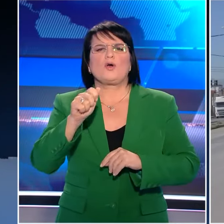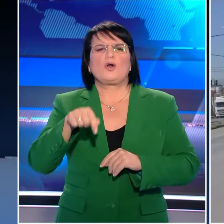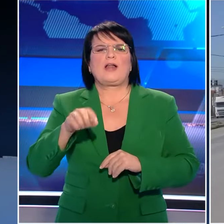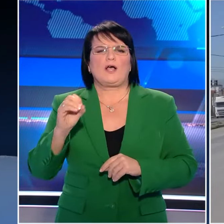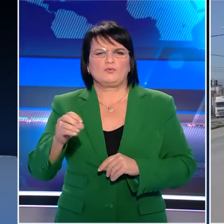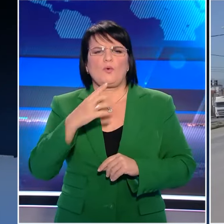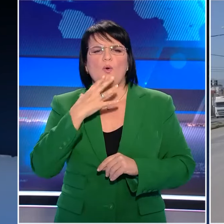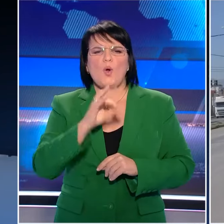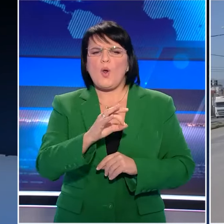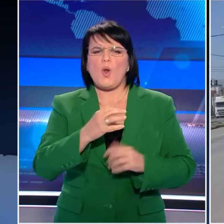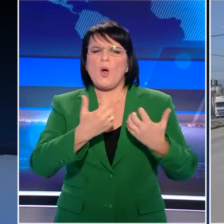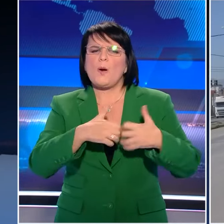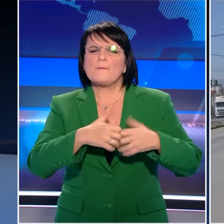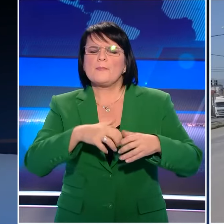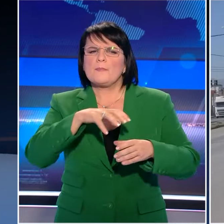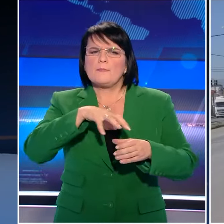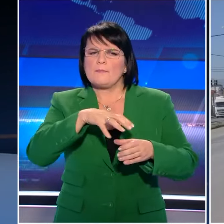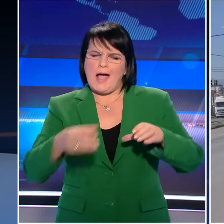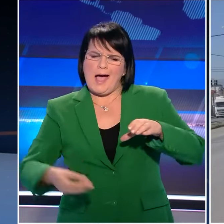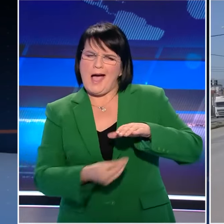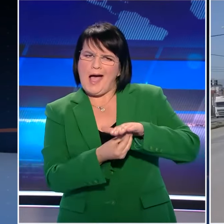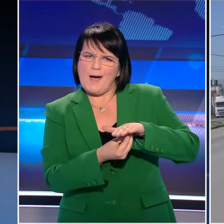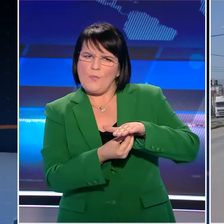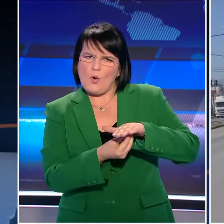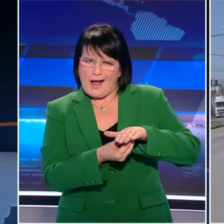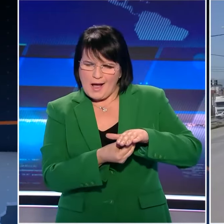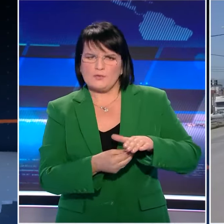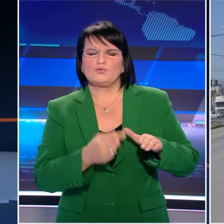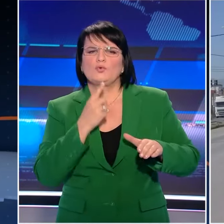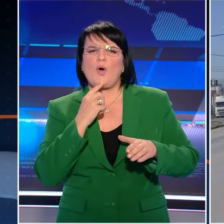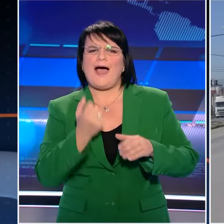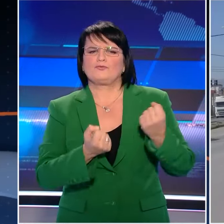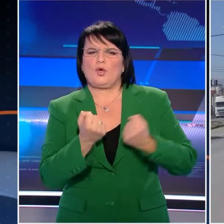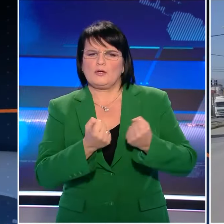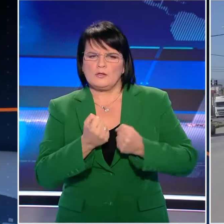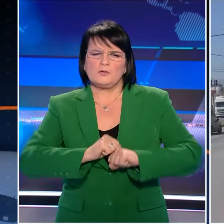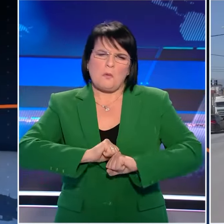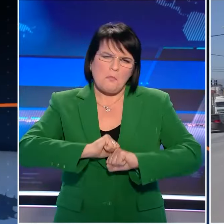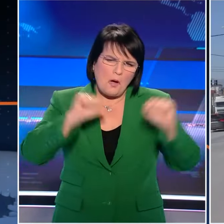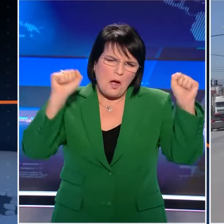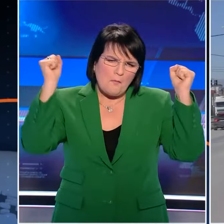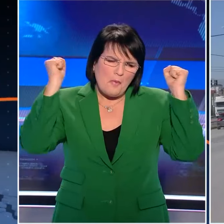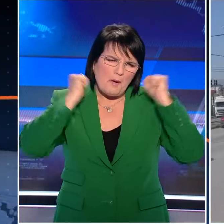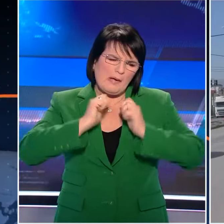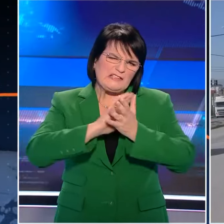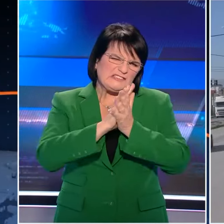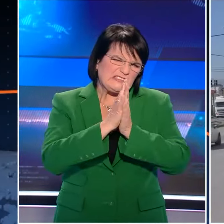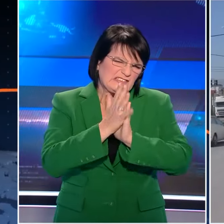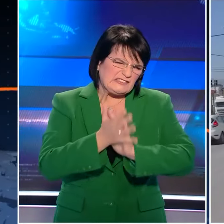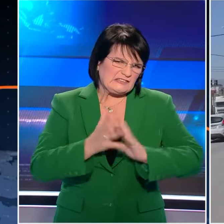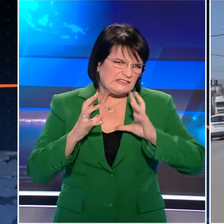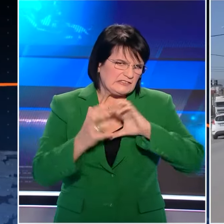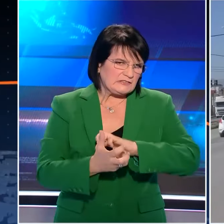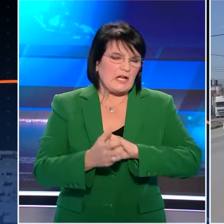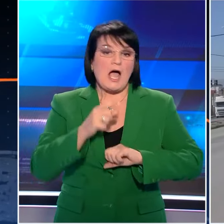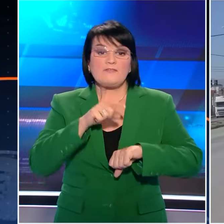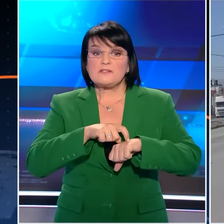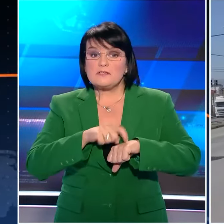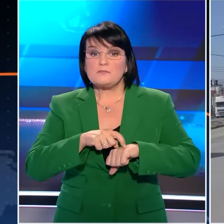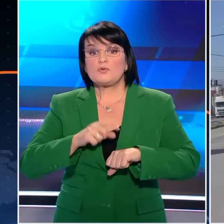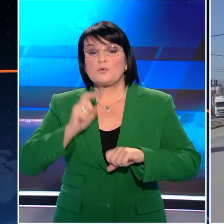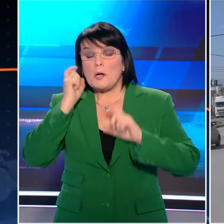άγνωστοι τοποθέτησαν εκρηκτικό μηχανισμό στο αυτοκίνητό του τον περασμένο Απρίλιο, ο οποίος εξεράγει καταστρέφοντας ολοσχερός το όχημά του. Αυτό που μένει τώρα